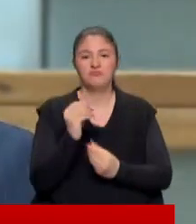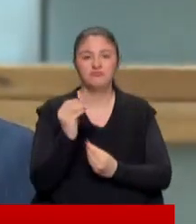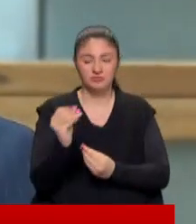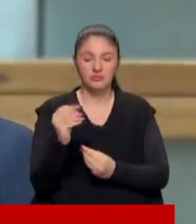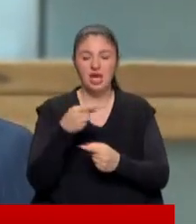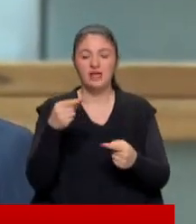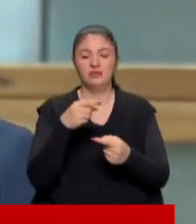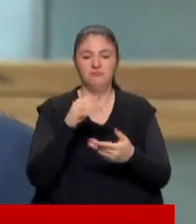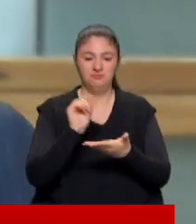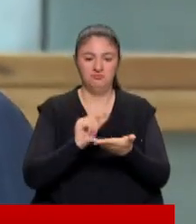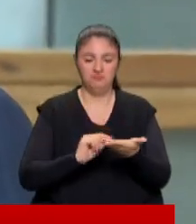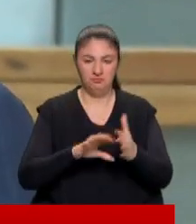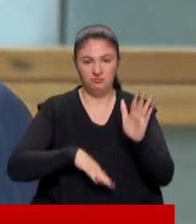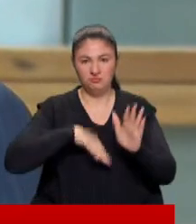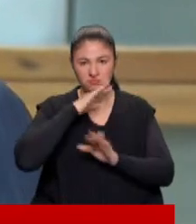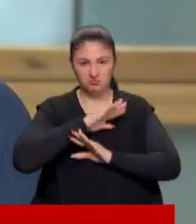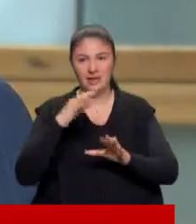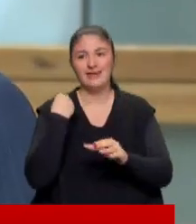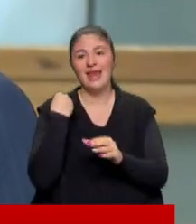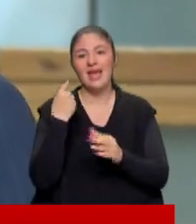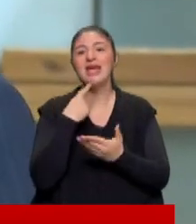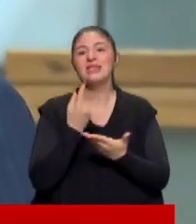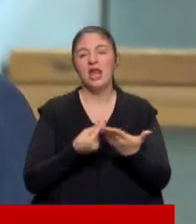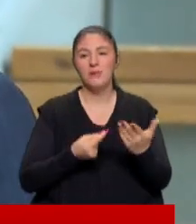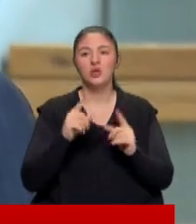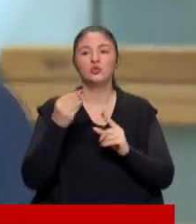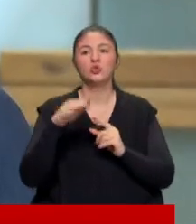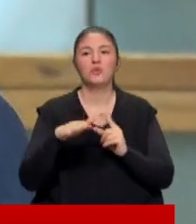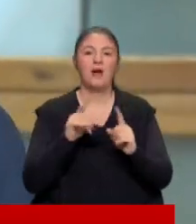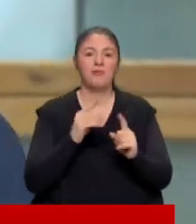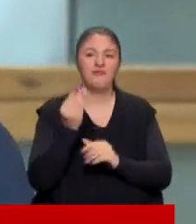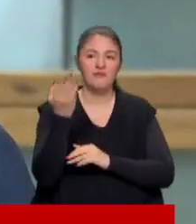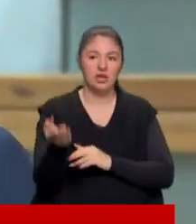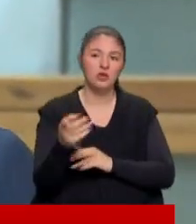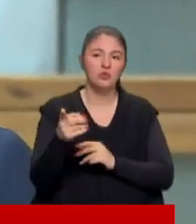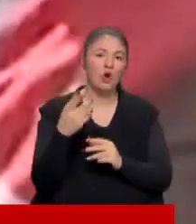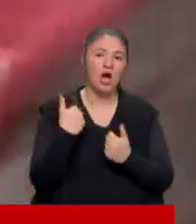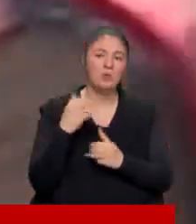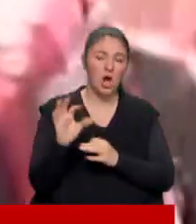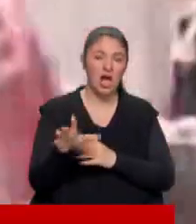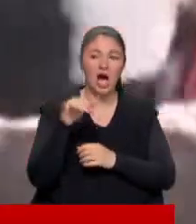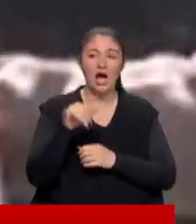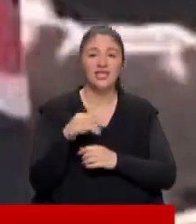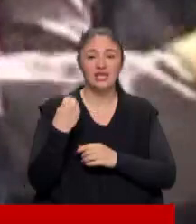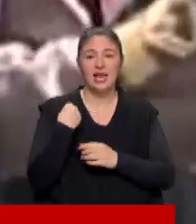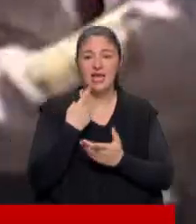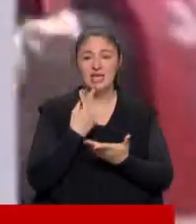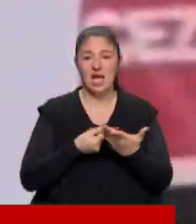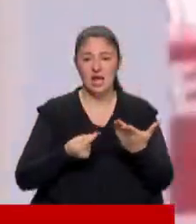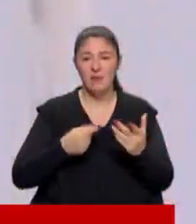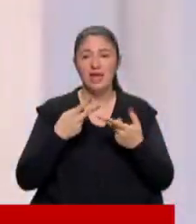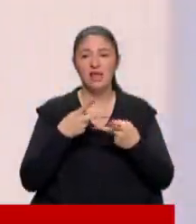edilmişti. Eksiklikler giderilerek yeni iddianame tekrar çocuk mahkemesine sunuldu. Durum bundan ibaret. Hakkındaki yeni